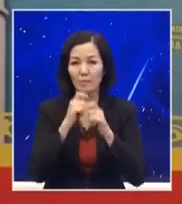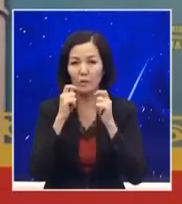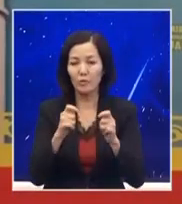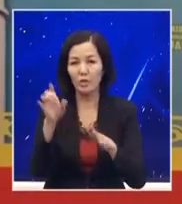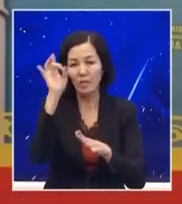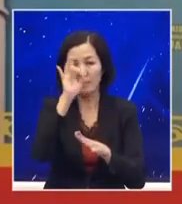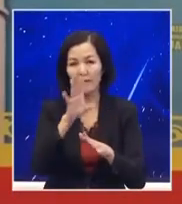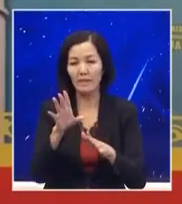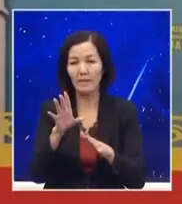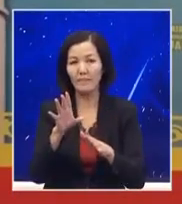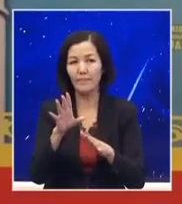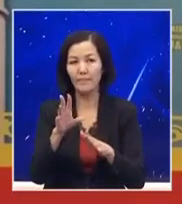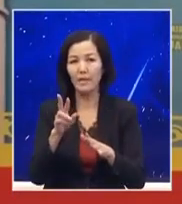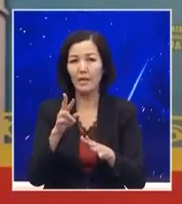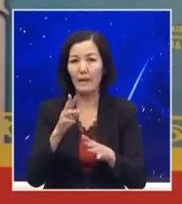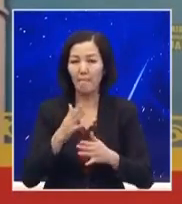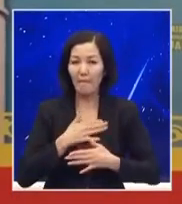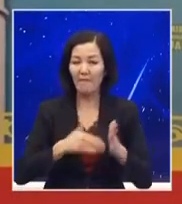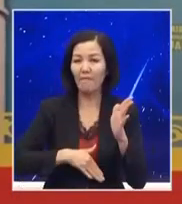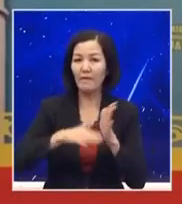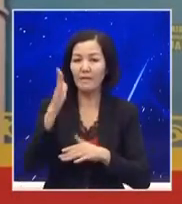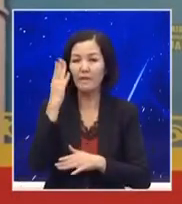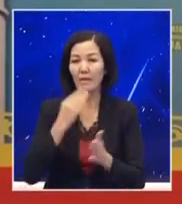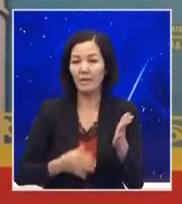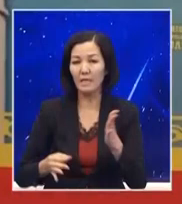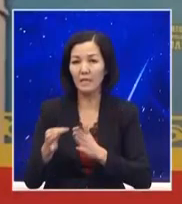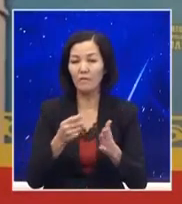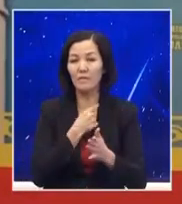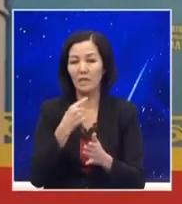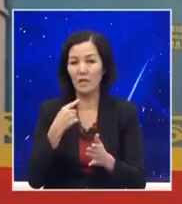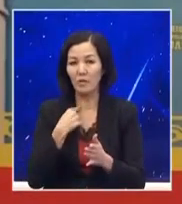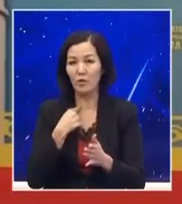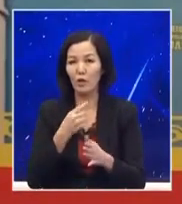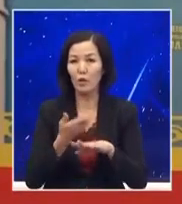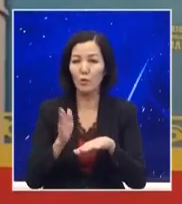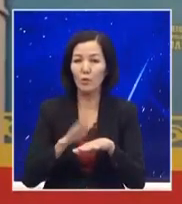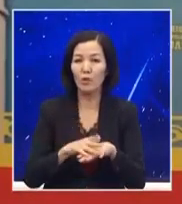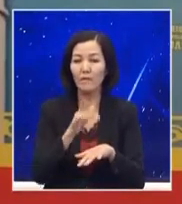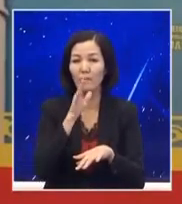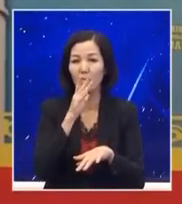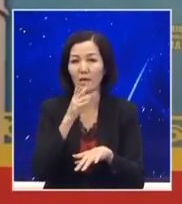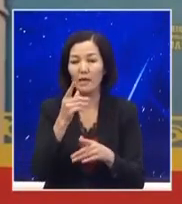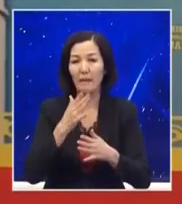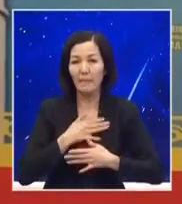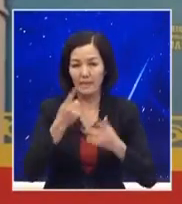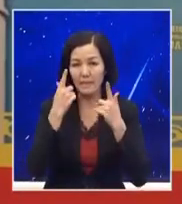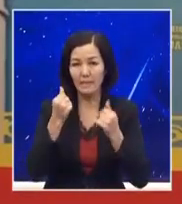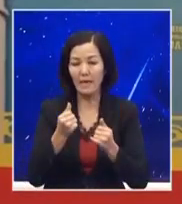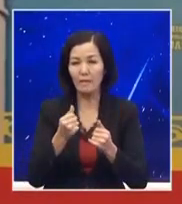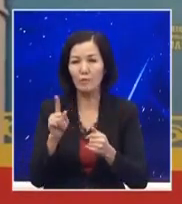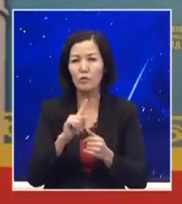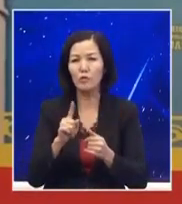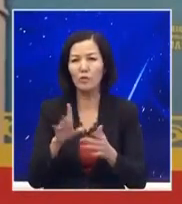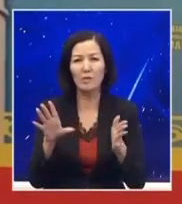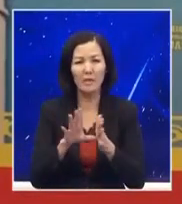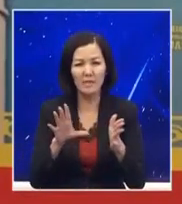этого звания. Мы выросли в Алматинской области, в Талдыкургане. Трудные времена, мы знаем, что не было ни света, ни